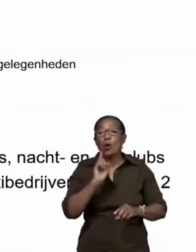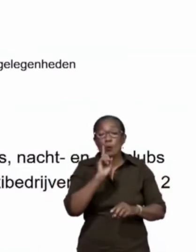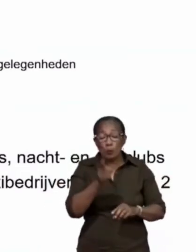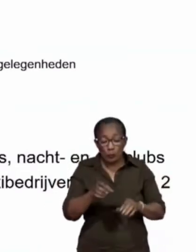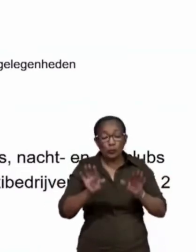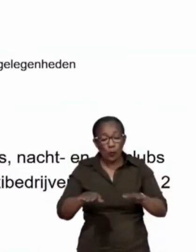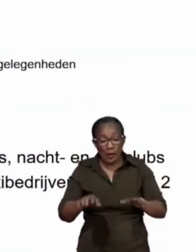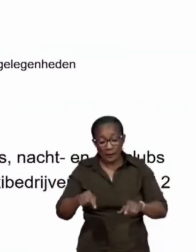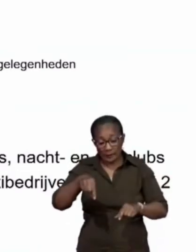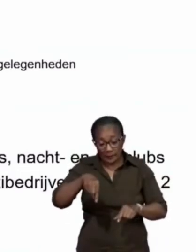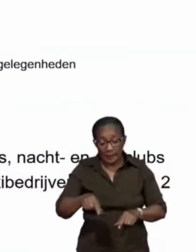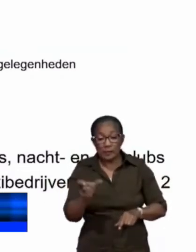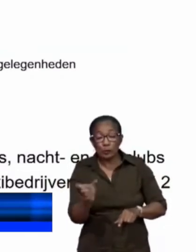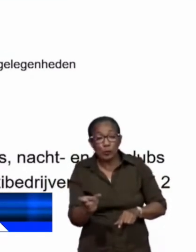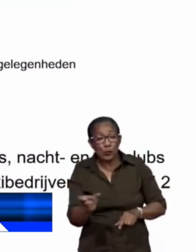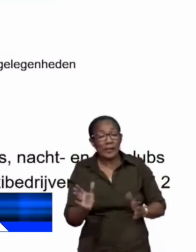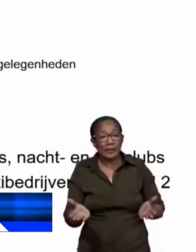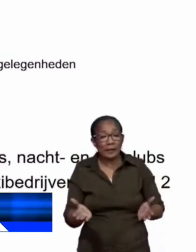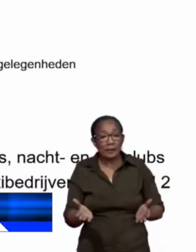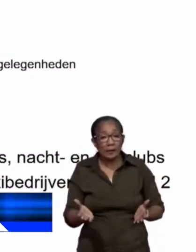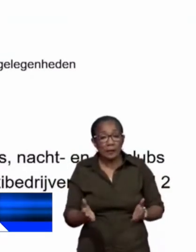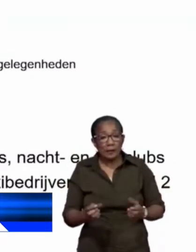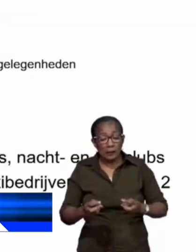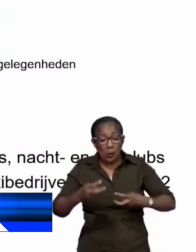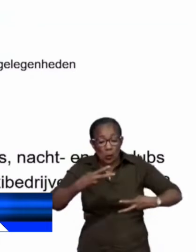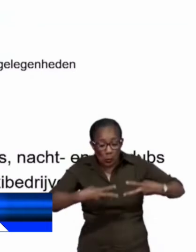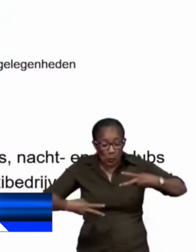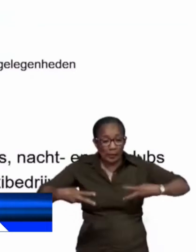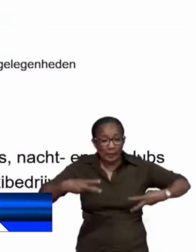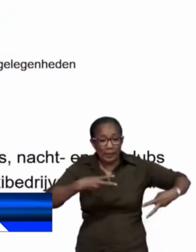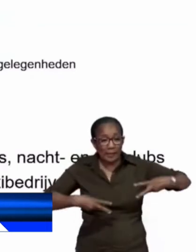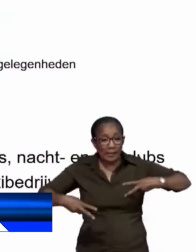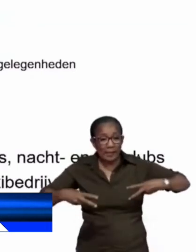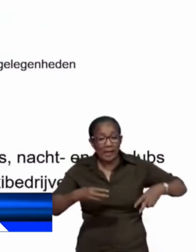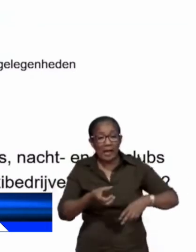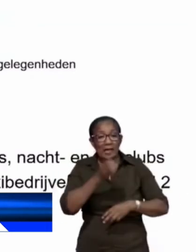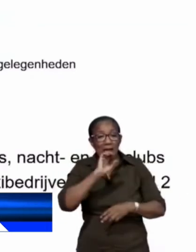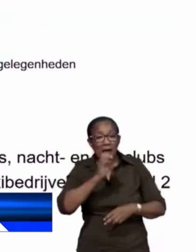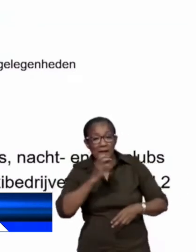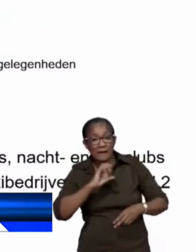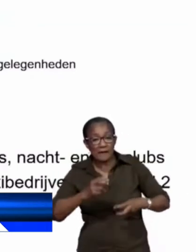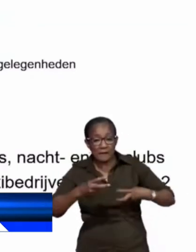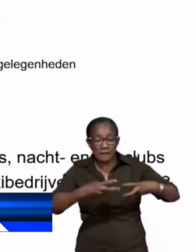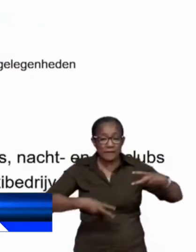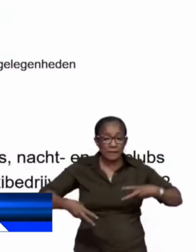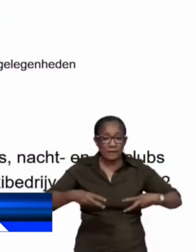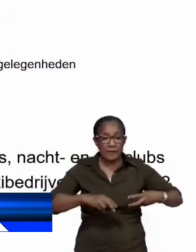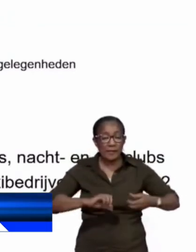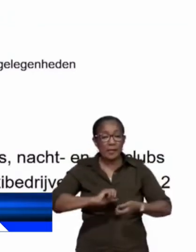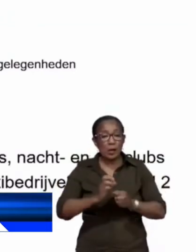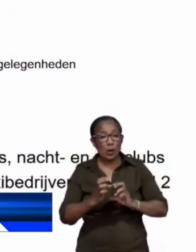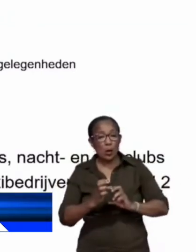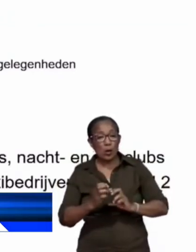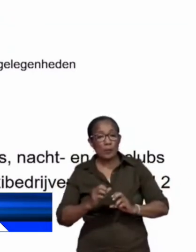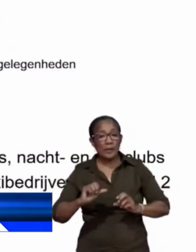a wiki die zie. De horeca, café, de club, de casino, de